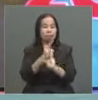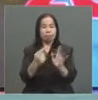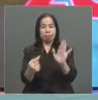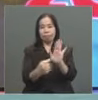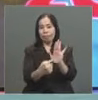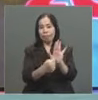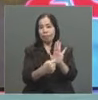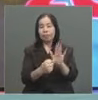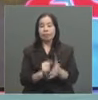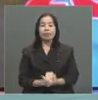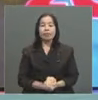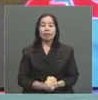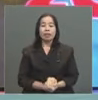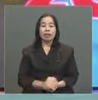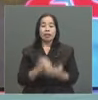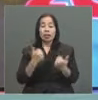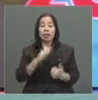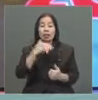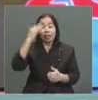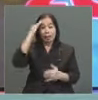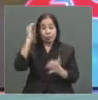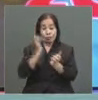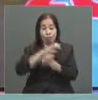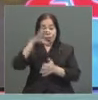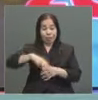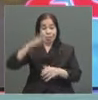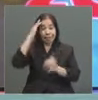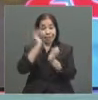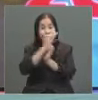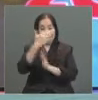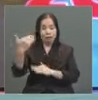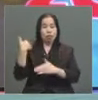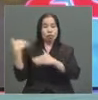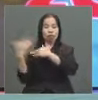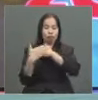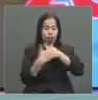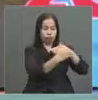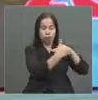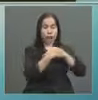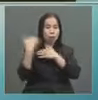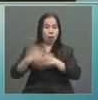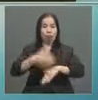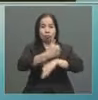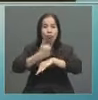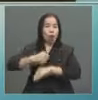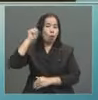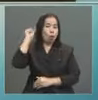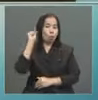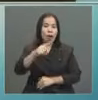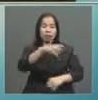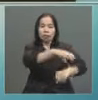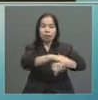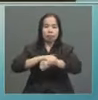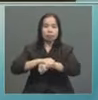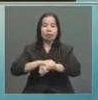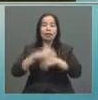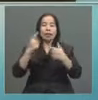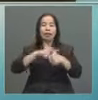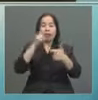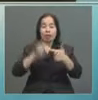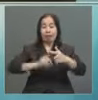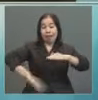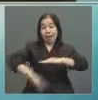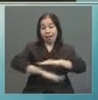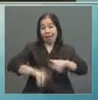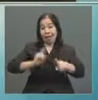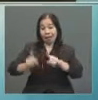วนเพราะฉะนั้นท่านผู้การแห่งชาติได้กำชับยังตำรวจทุกฝ่ายครับ1ต้องรีบดำเนินคดีข้อ2รวบรวมพยานฐาน